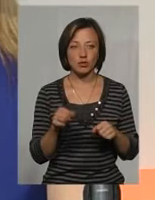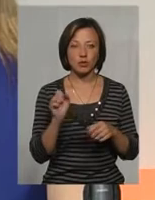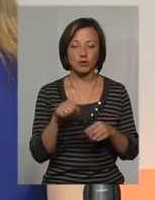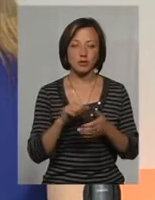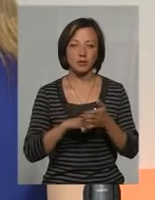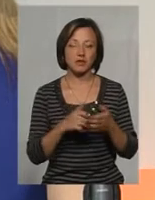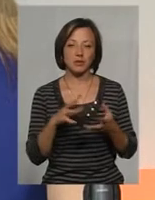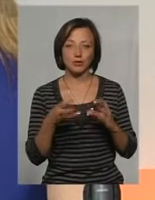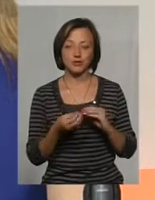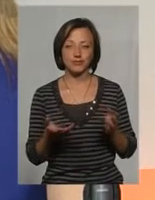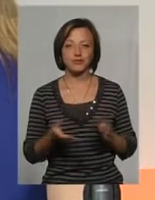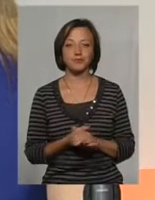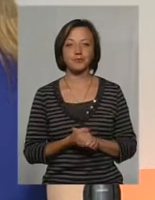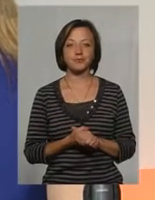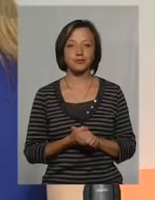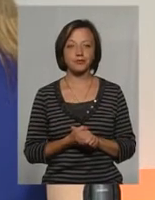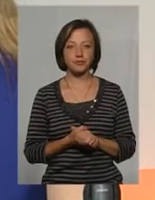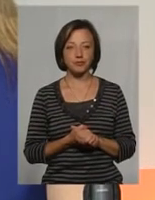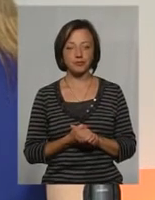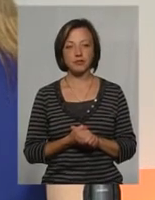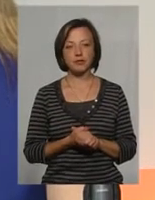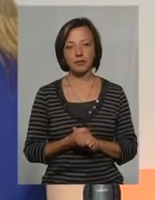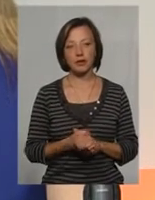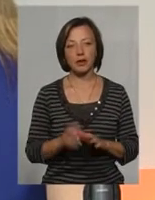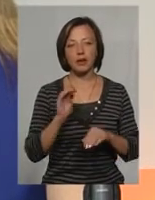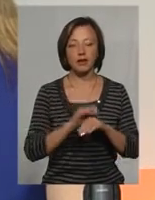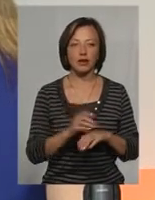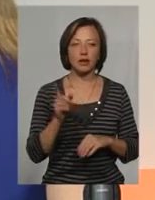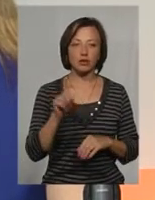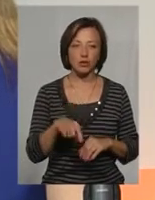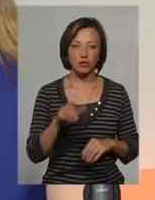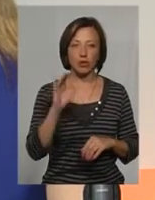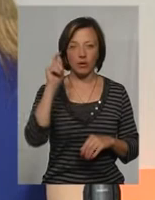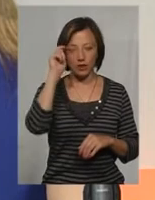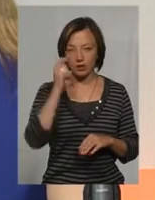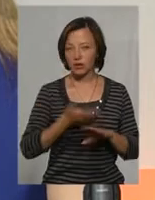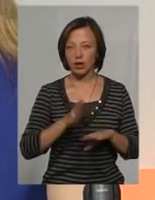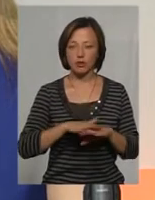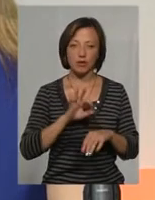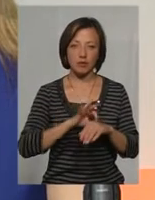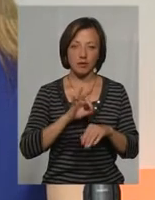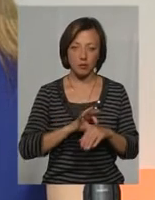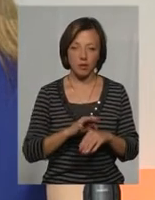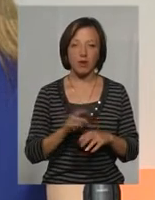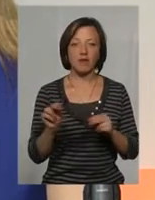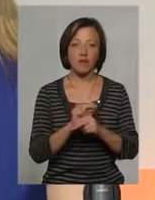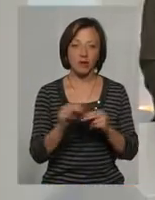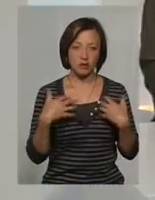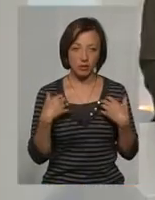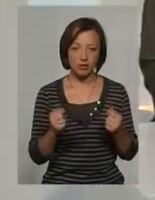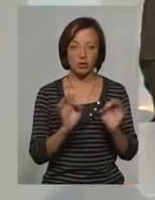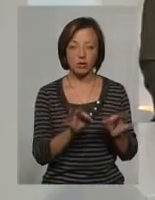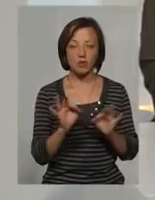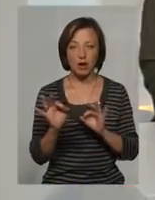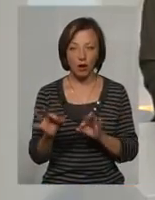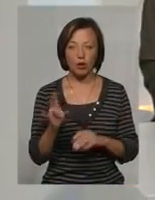воно привести. От з боку його дій. Но факт тот, що він дуже тяжко переніс це захворювання, він вилікувався, все було